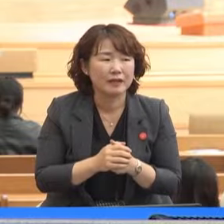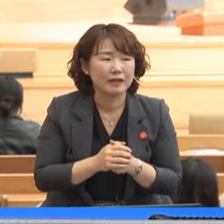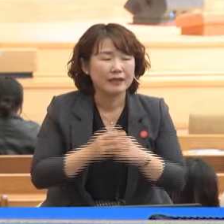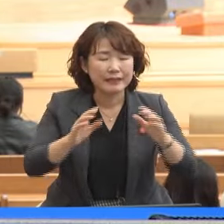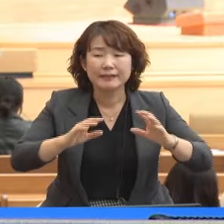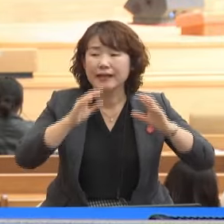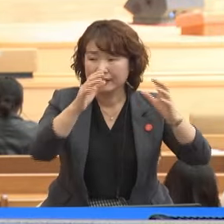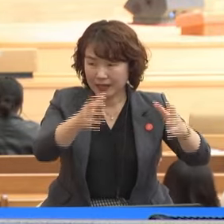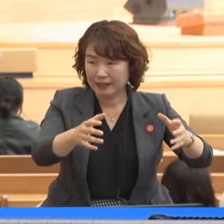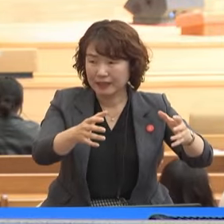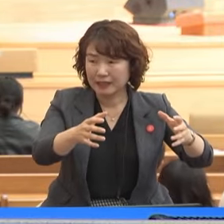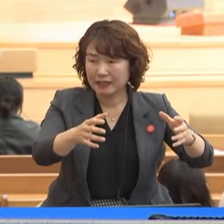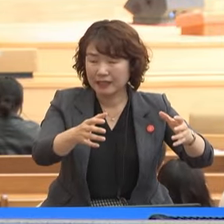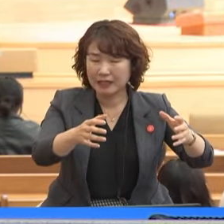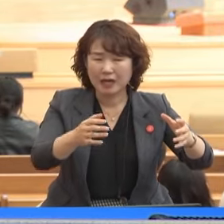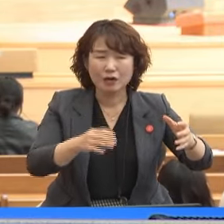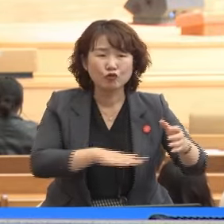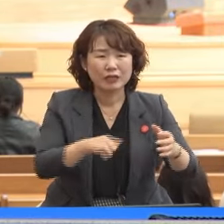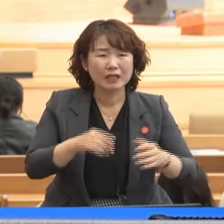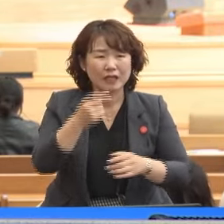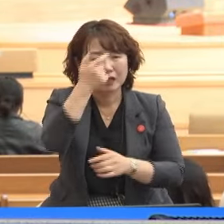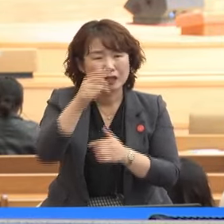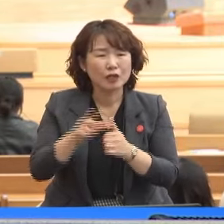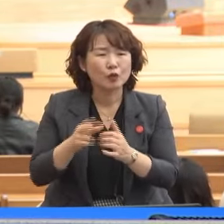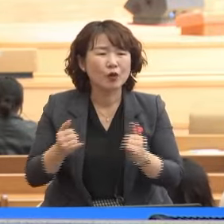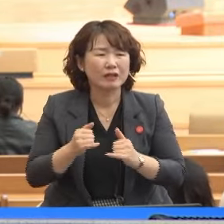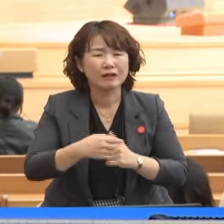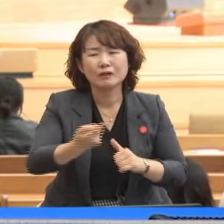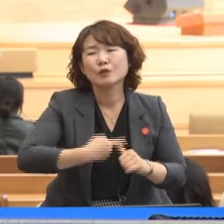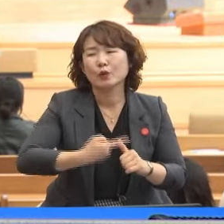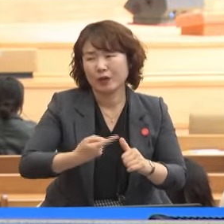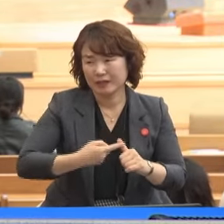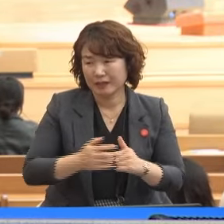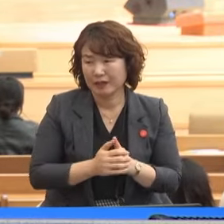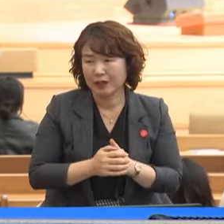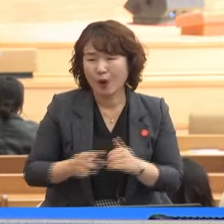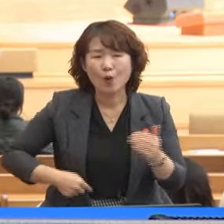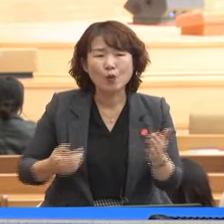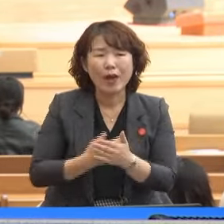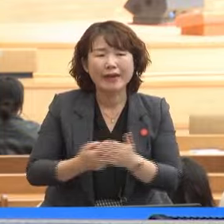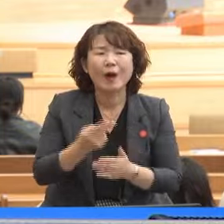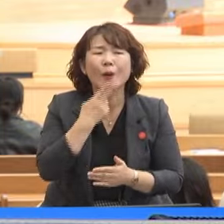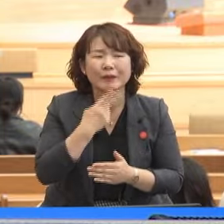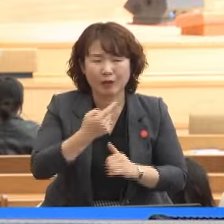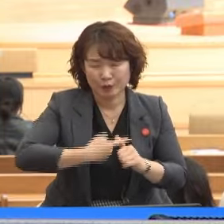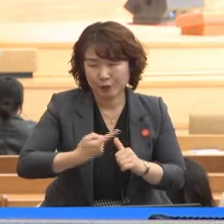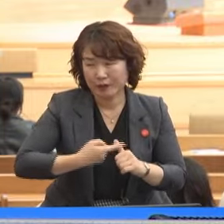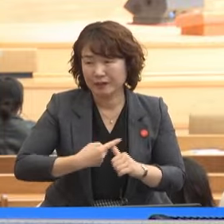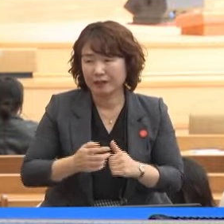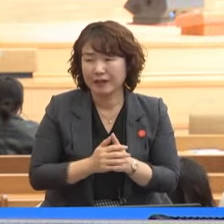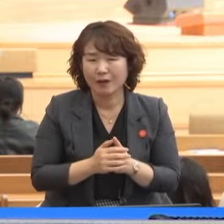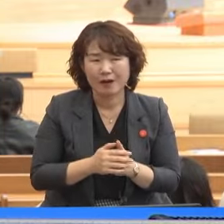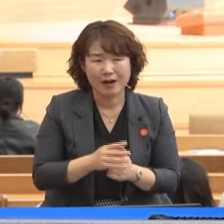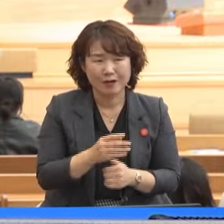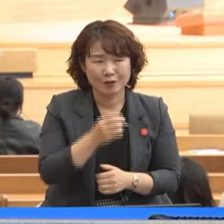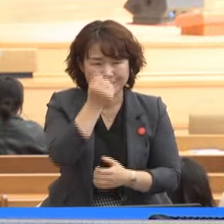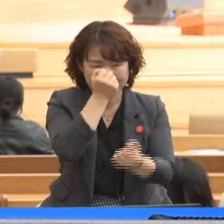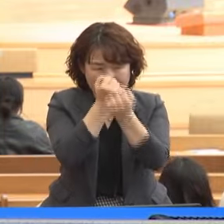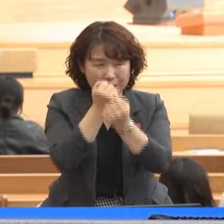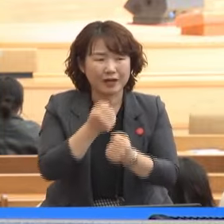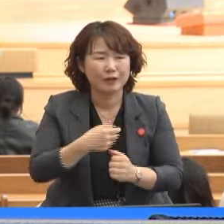세상이 우리를 조롱하잖아요. 회개 없는 것들, 뻔뻔한 것들.